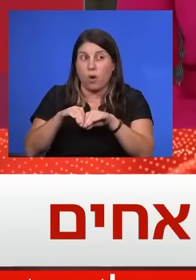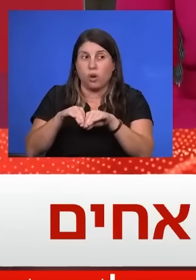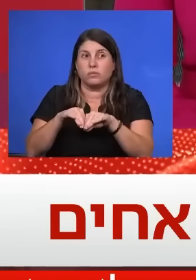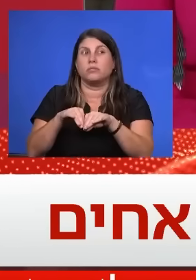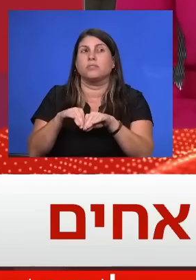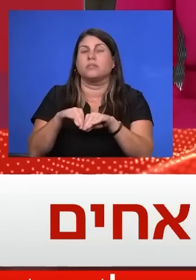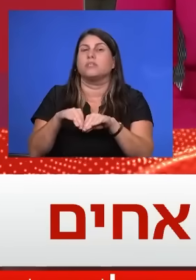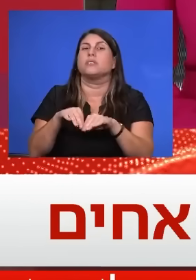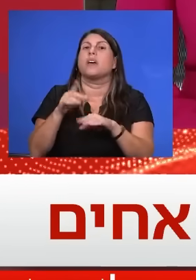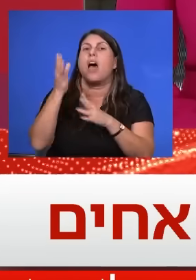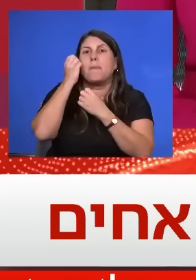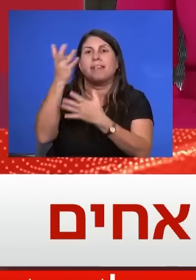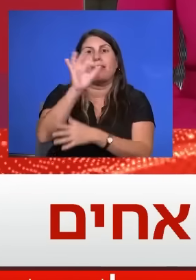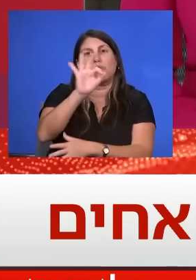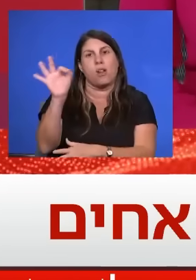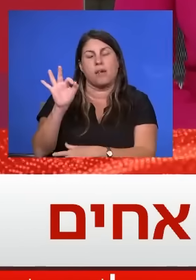שלהם, תמר.